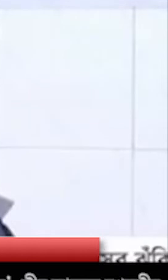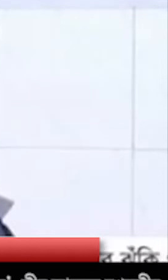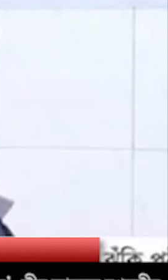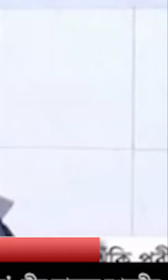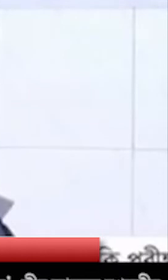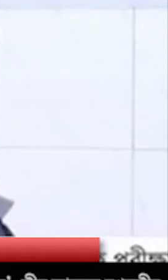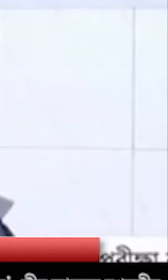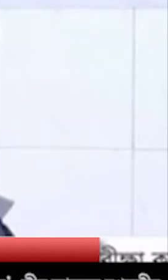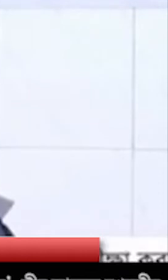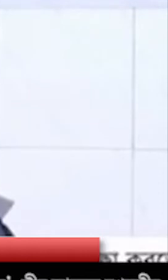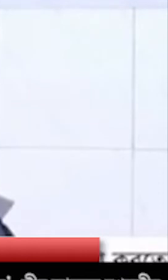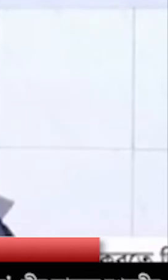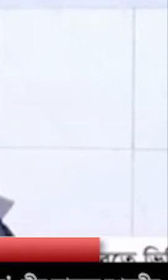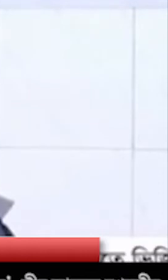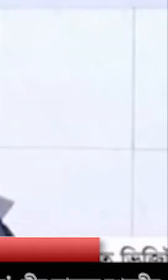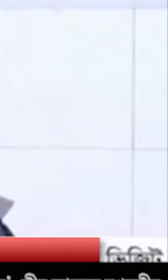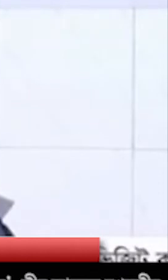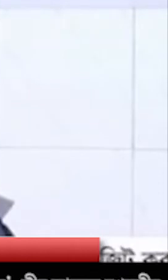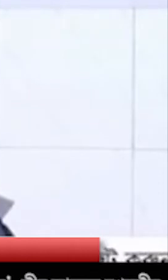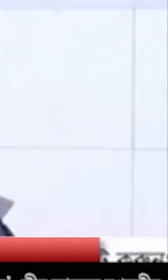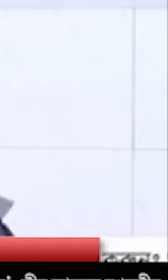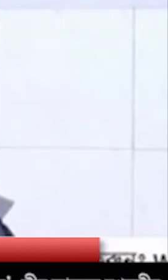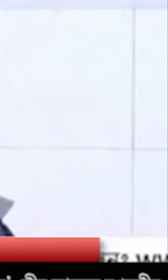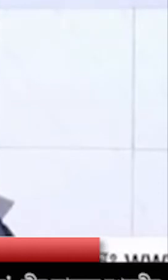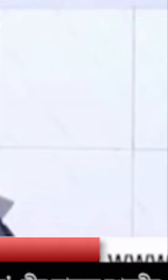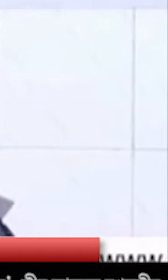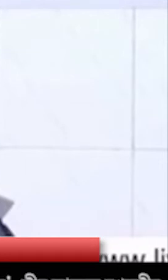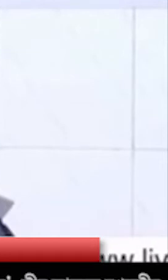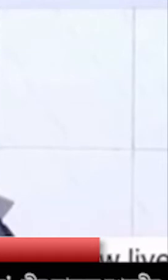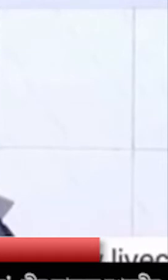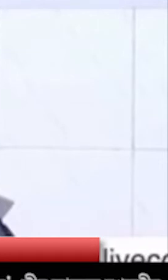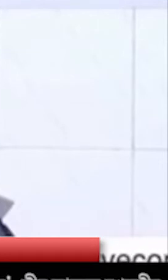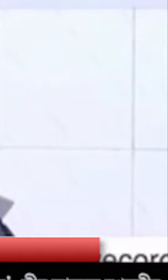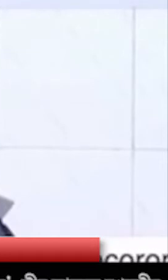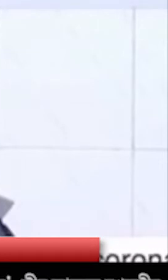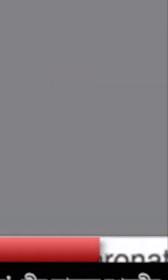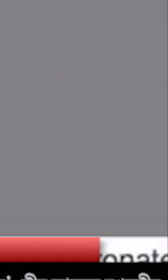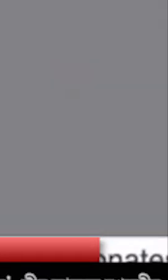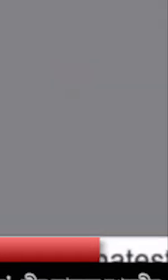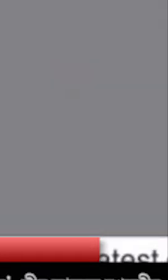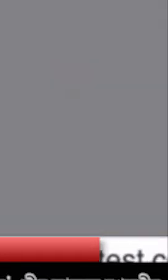প্রতিদিনের দৈনিক সংবাদ বুলেটিন কোভিড-১৯ নিয়ে আজকেও আমি অধ্যাপক ডাক্তার নাসির